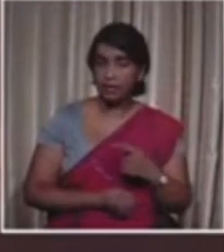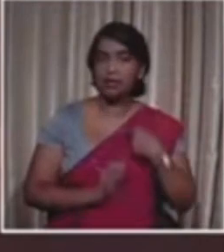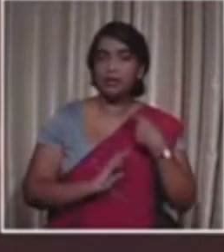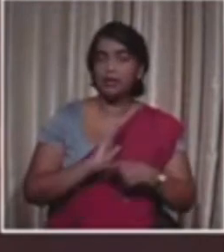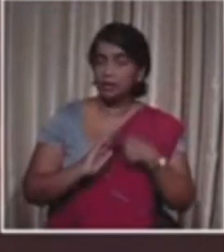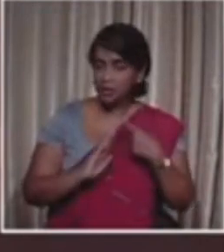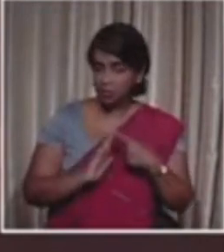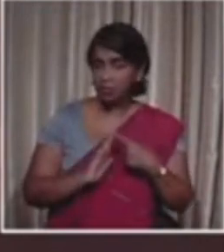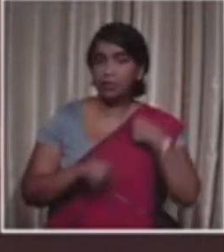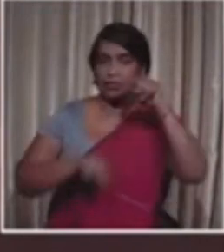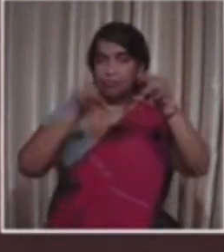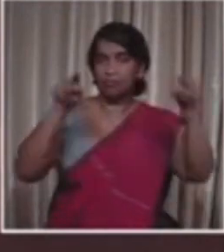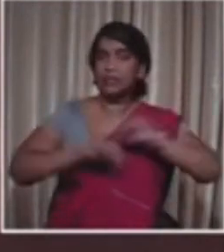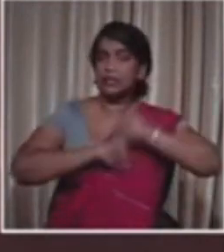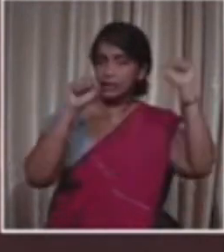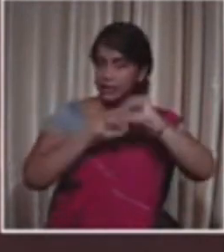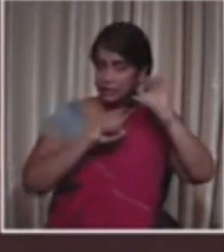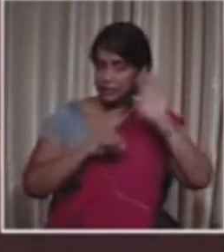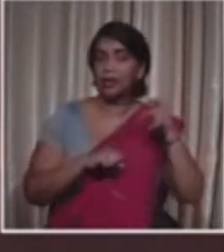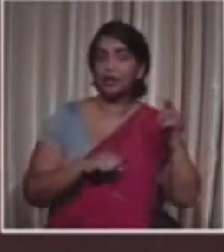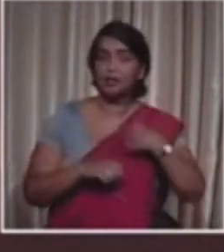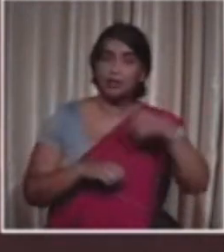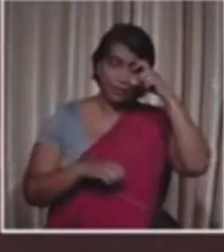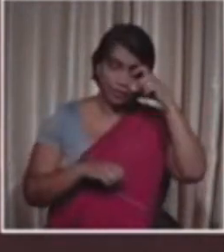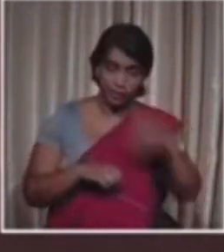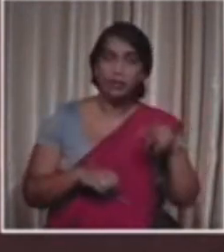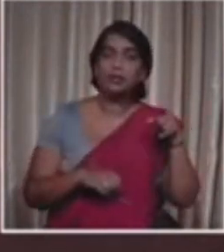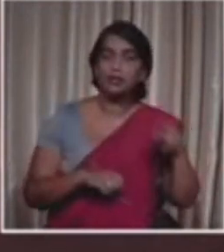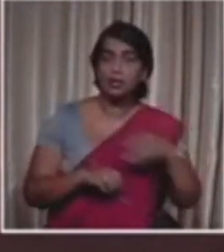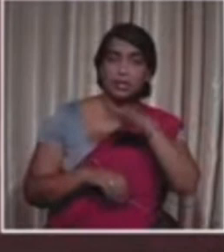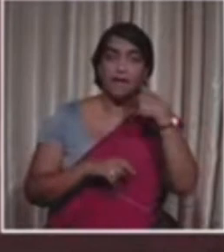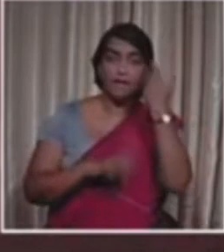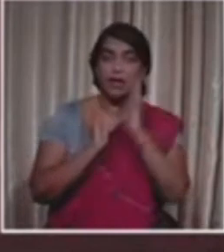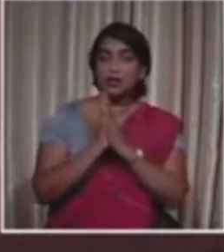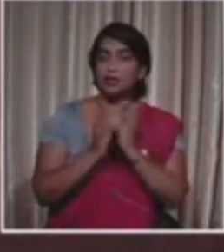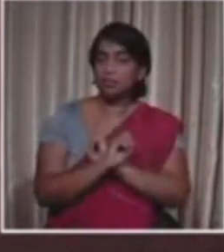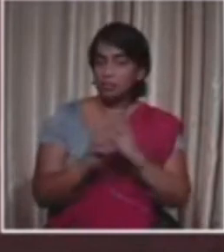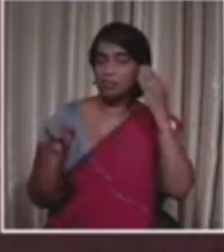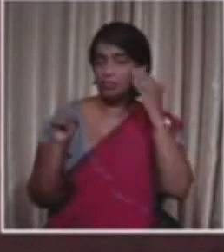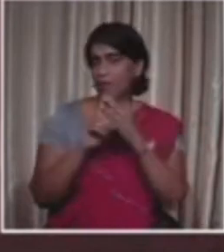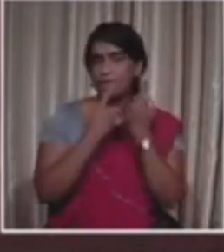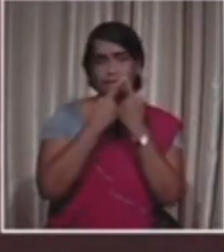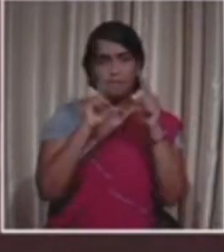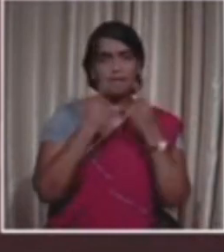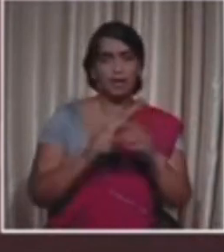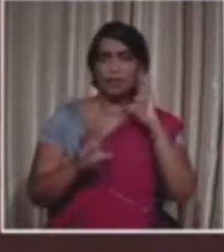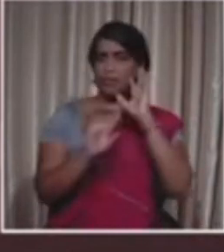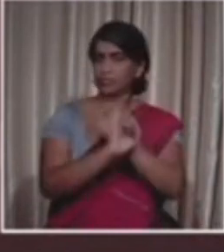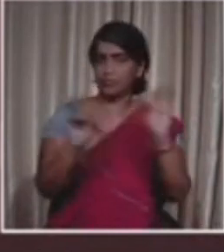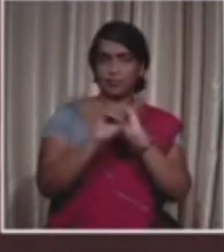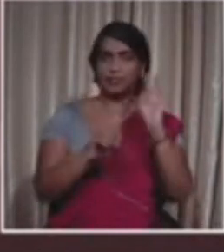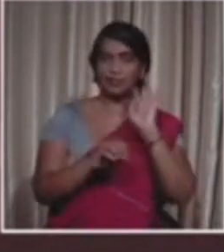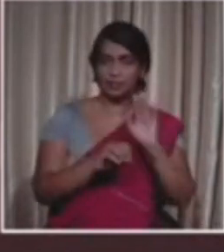විවිධ ස්ථානවල උද්ඝෝෂණ සිදු කරනවා අපි දැක්කා සමාජ මාධ්‍ය ඔස්සේ මේ සඳහා විවිධ ප්‍රචාරයන් සිදු